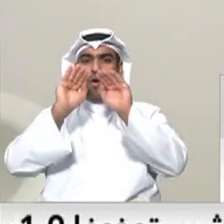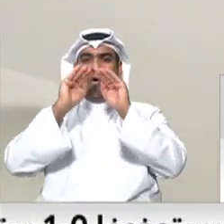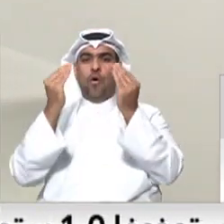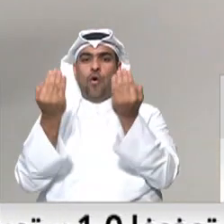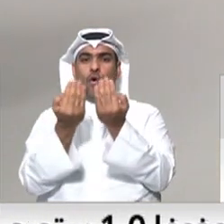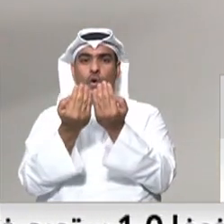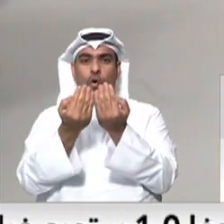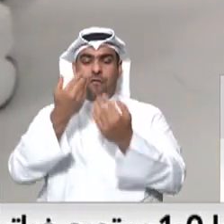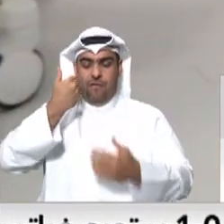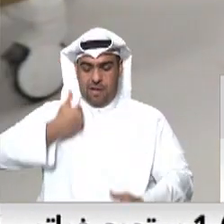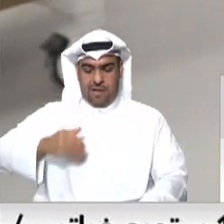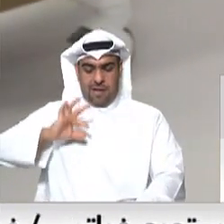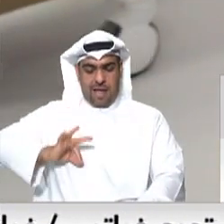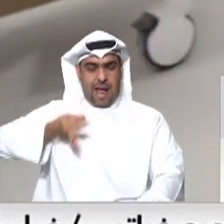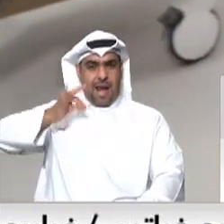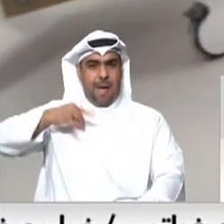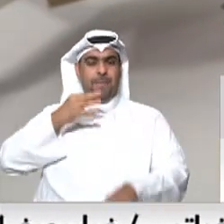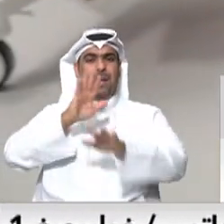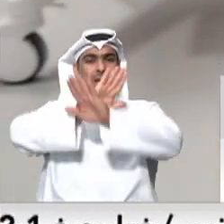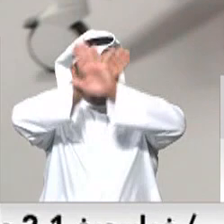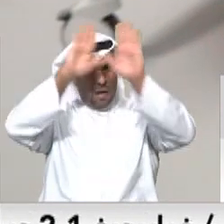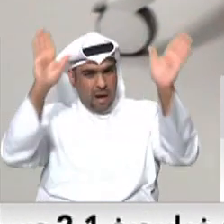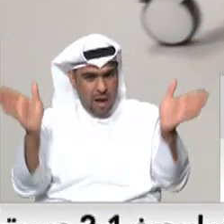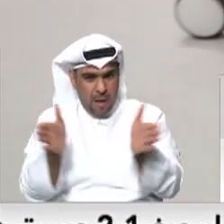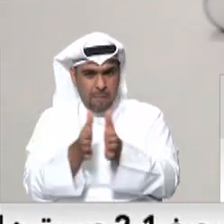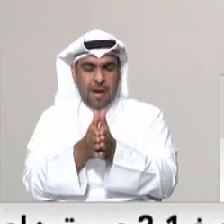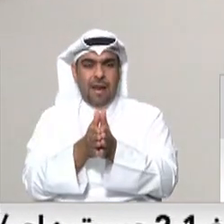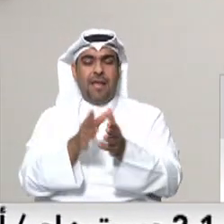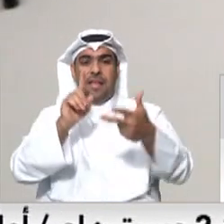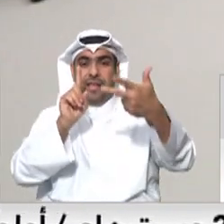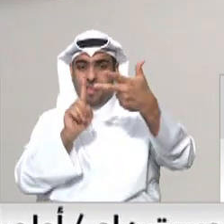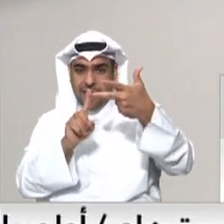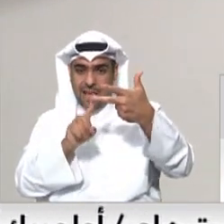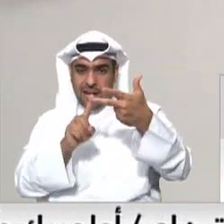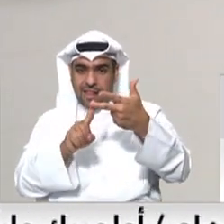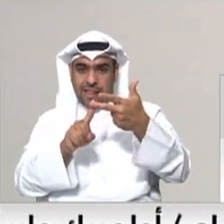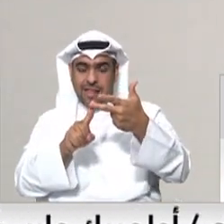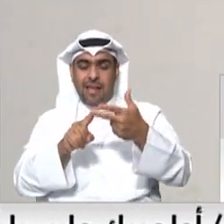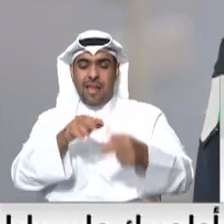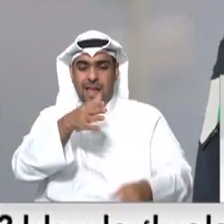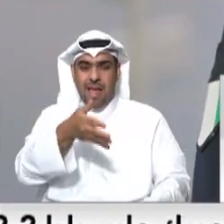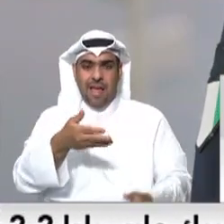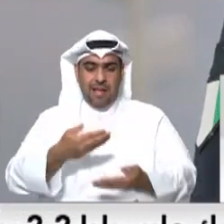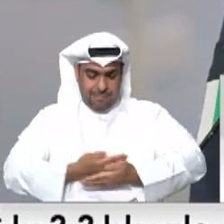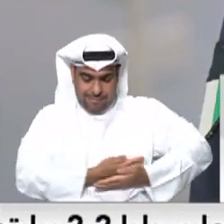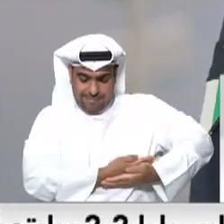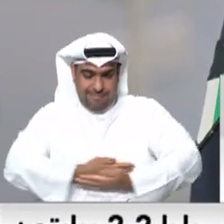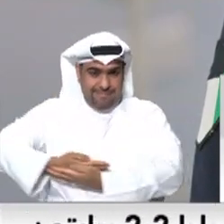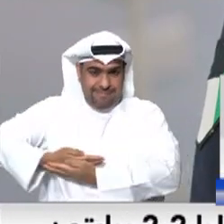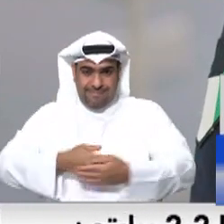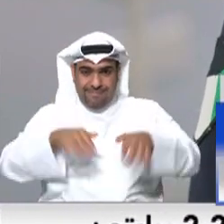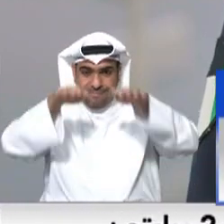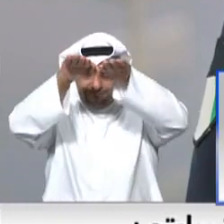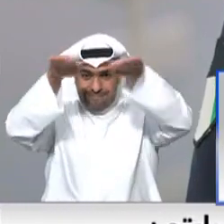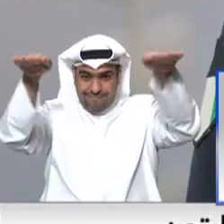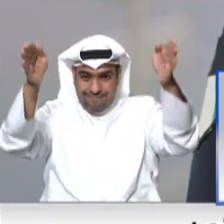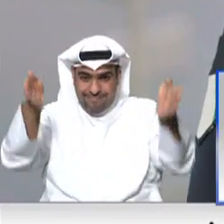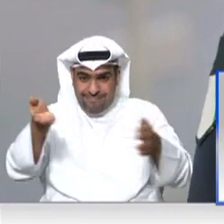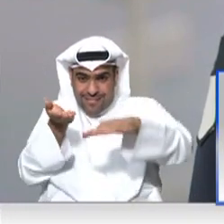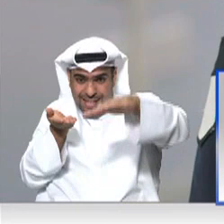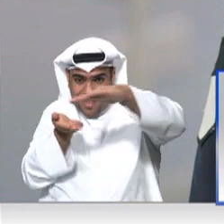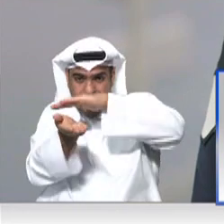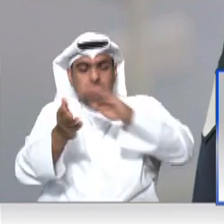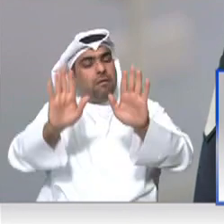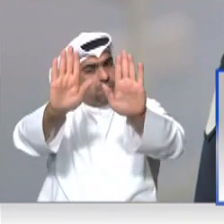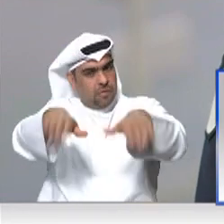طبية متطورة لرعاية حالات الأطفال الخدج حديثي الولادة. يحتوي مستشفى الولادة الجديد على أحدث